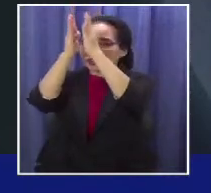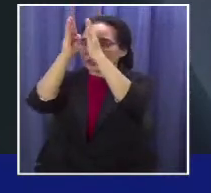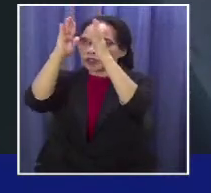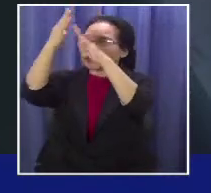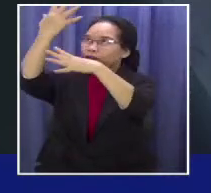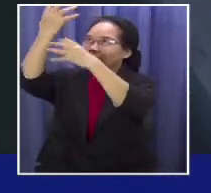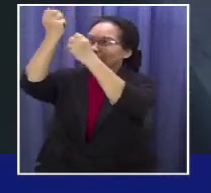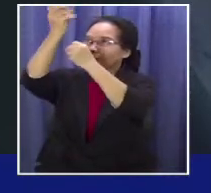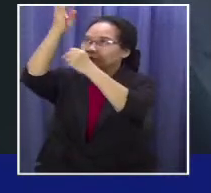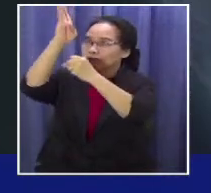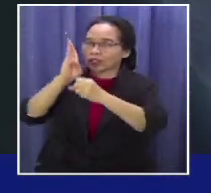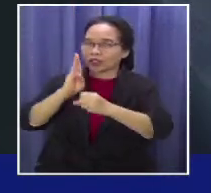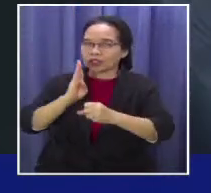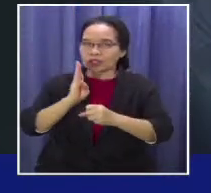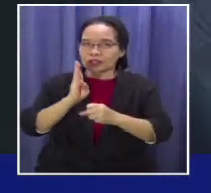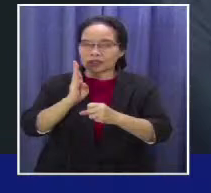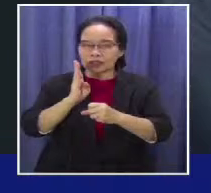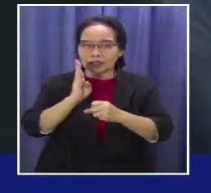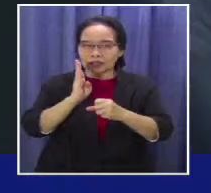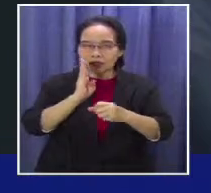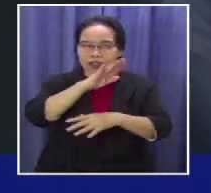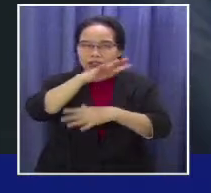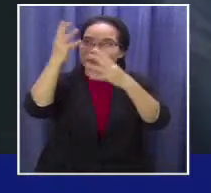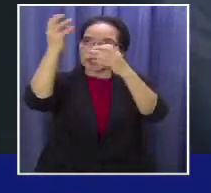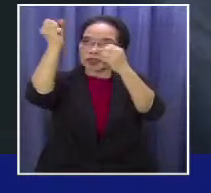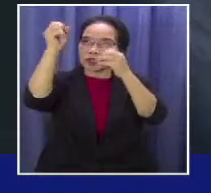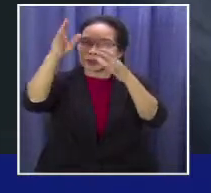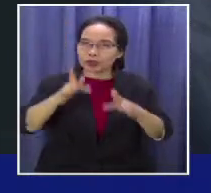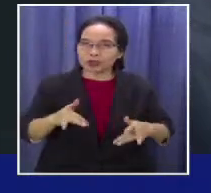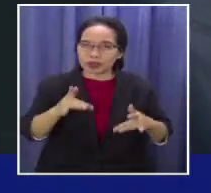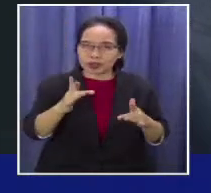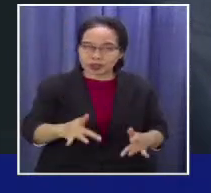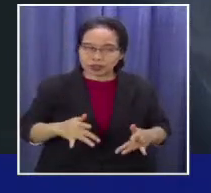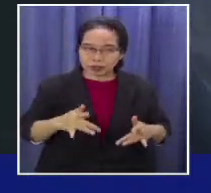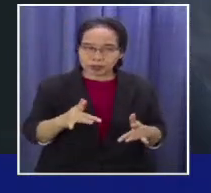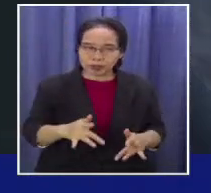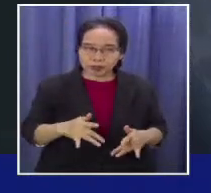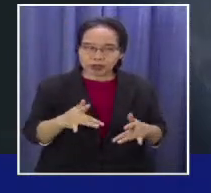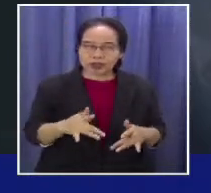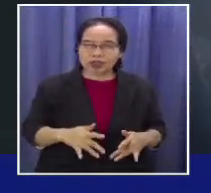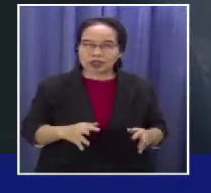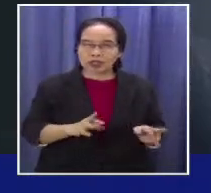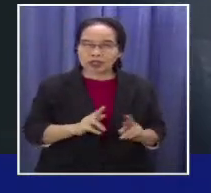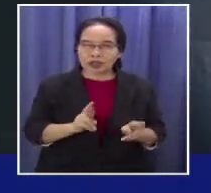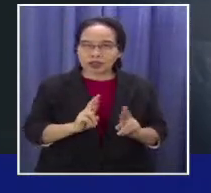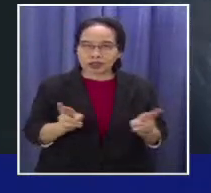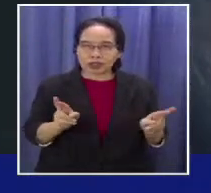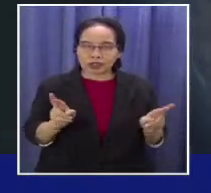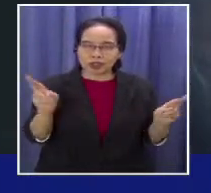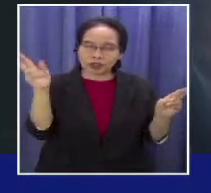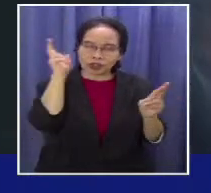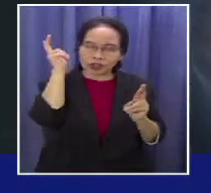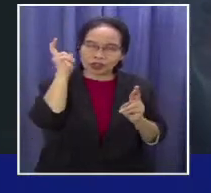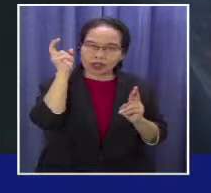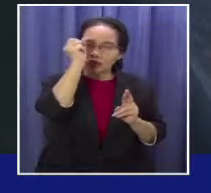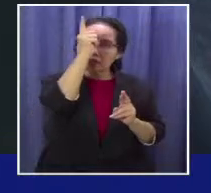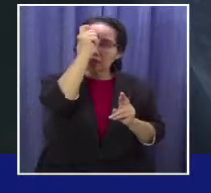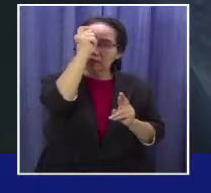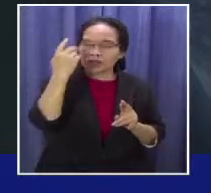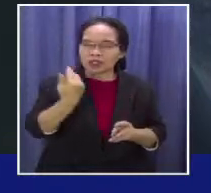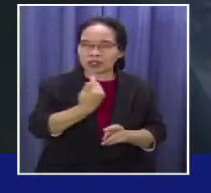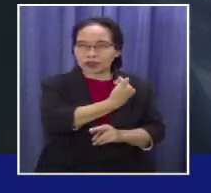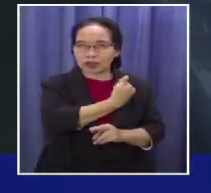unyansa anadai yesua no entena ye mu bebre tebia yinam no ye wo nyankopon twede